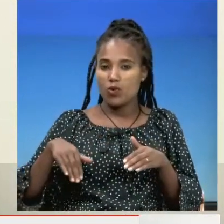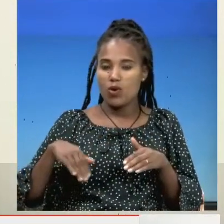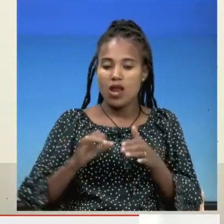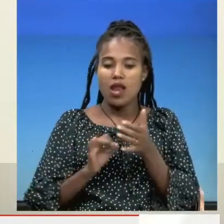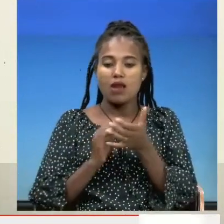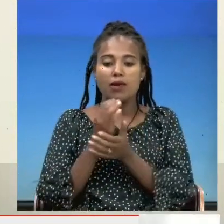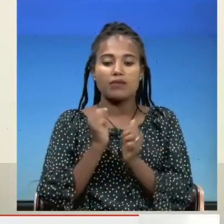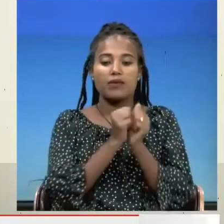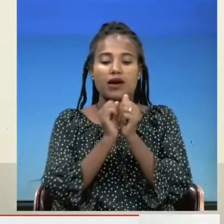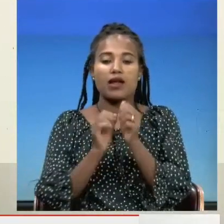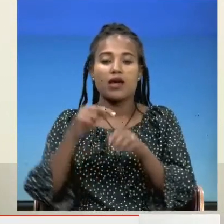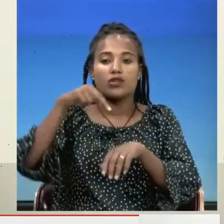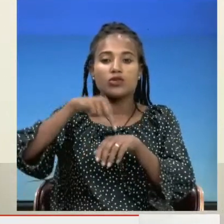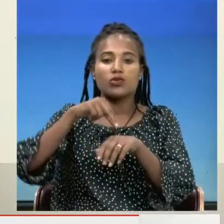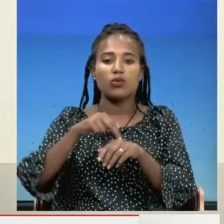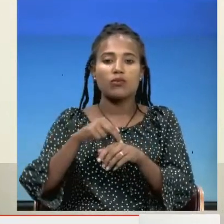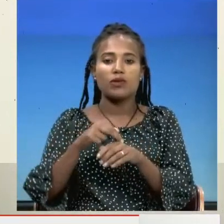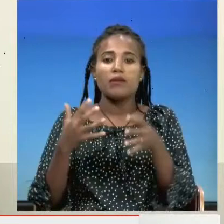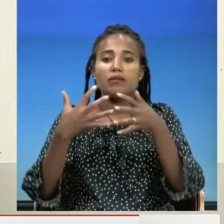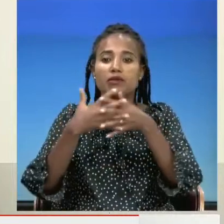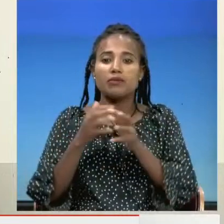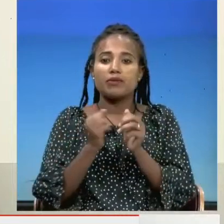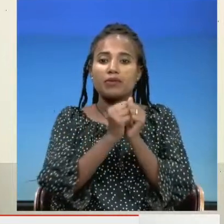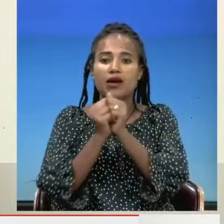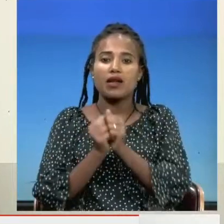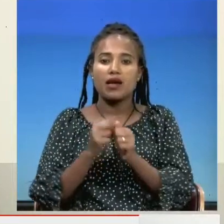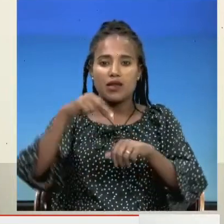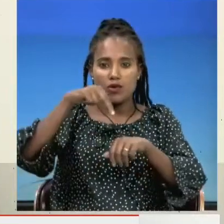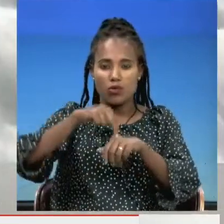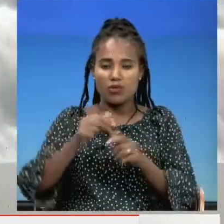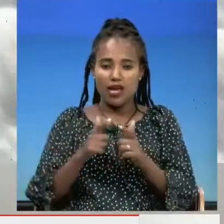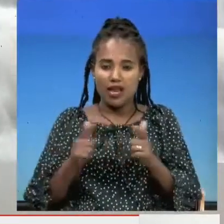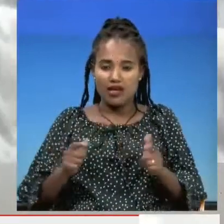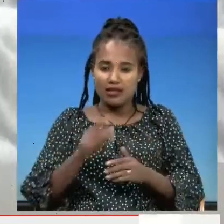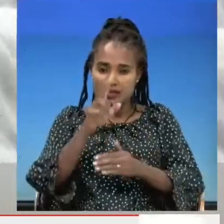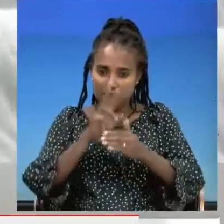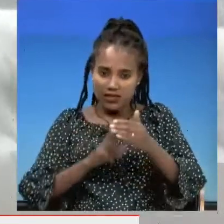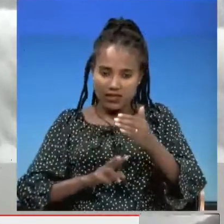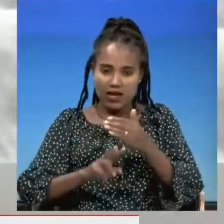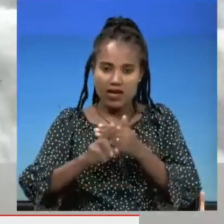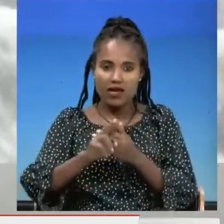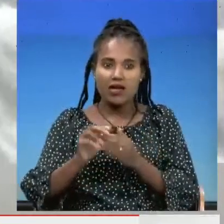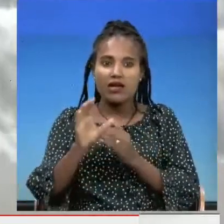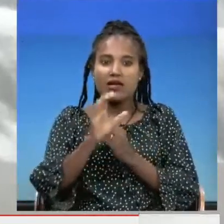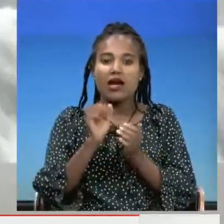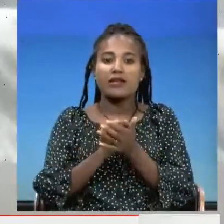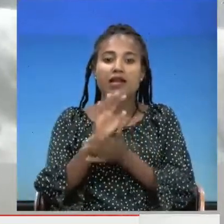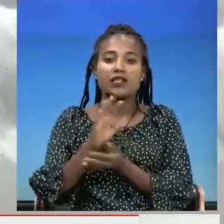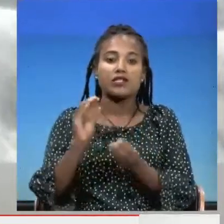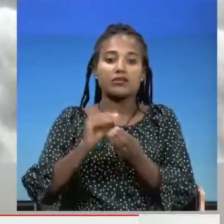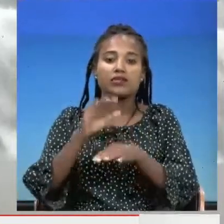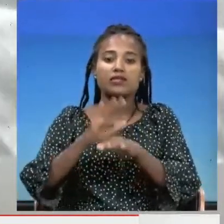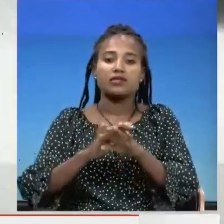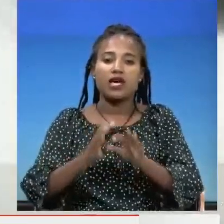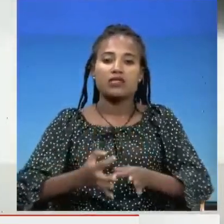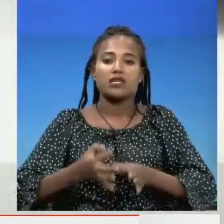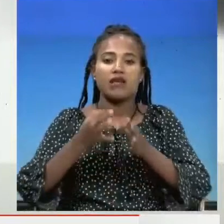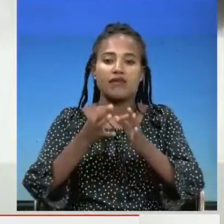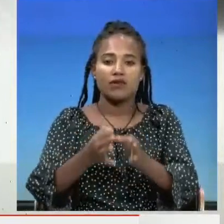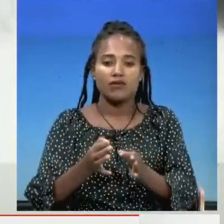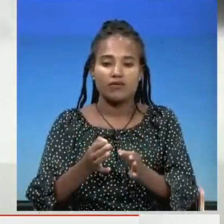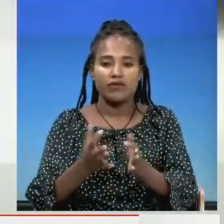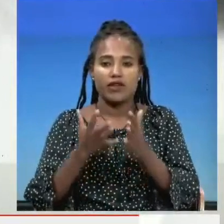ለልማት በጋራ እንድንቆም በትብብር በጋራ እንድንቆም በታላቅ ትህትና ከአደራ ጭምር ጥሬን